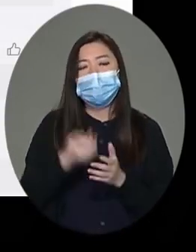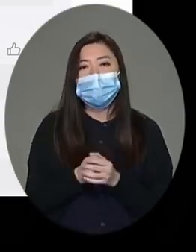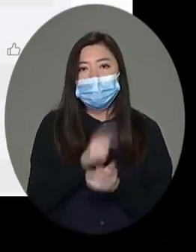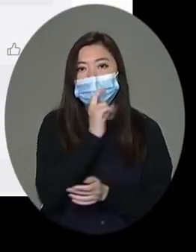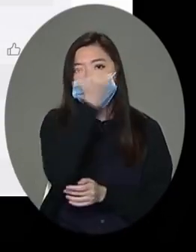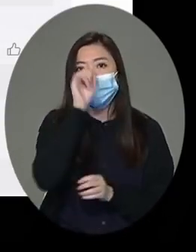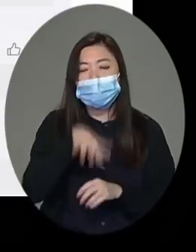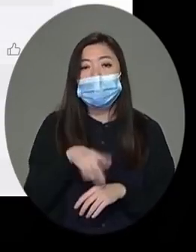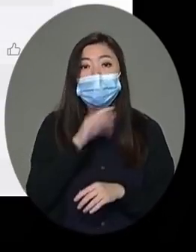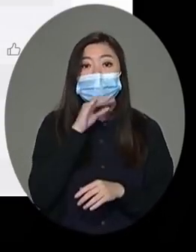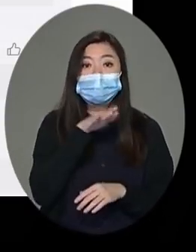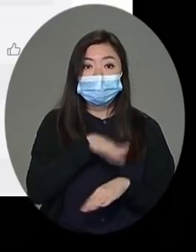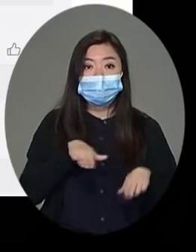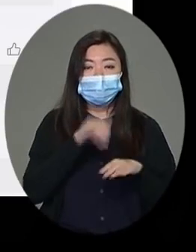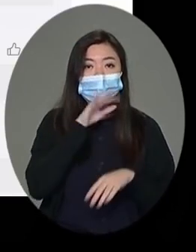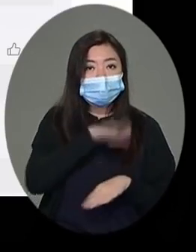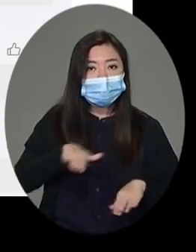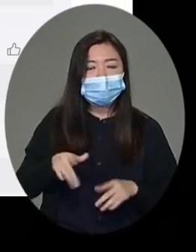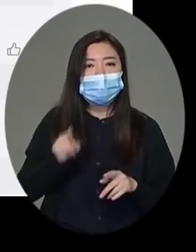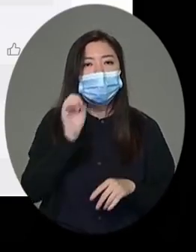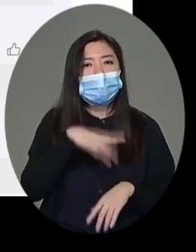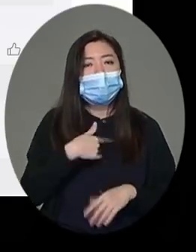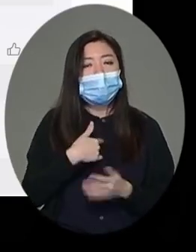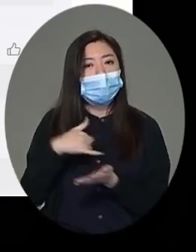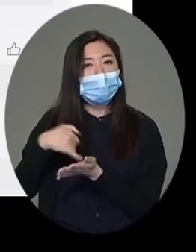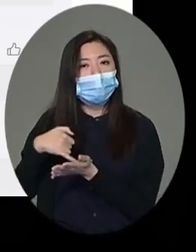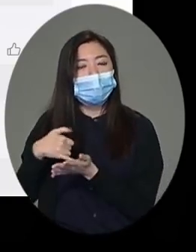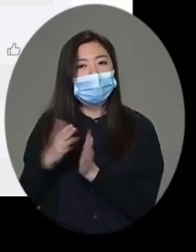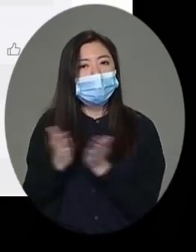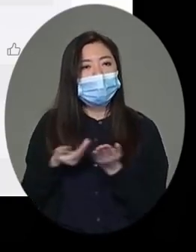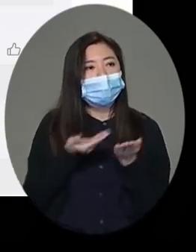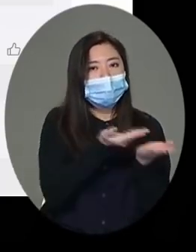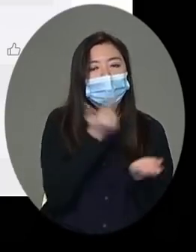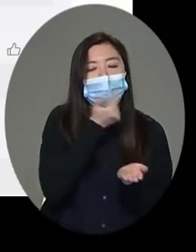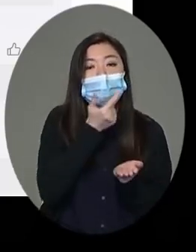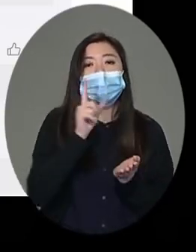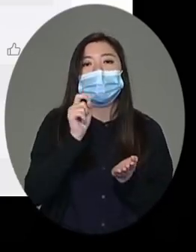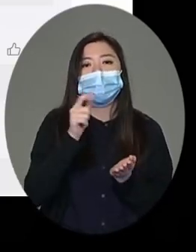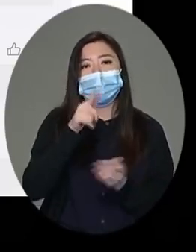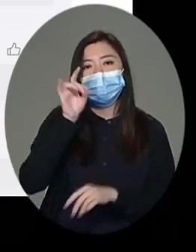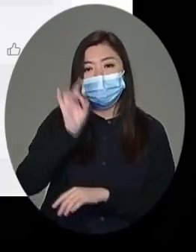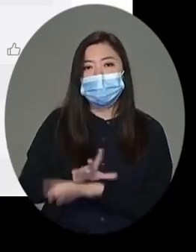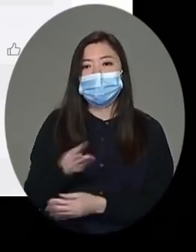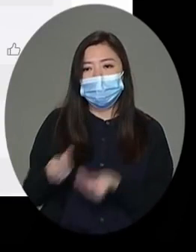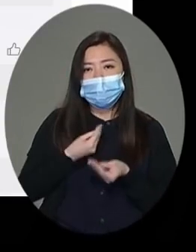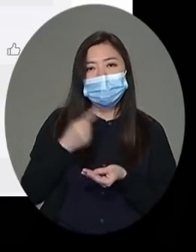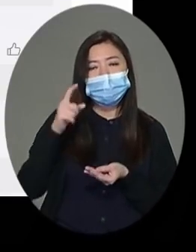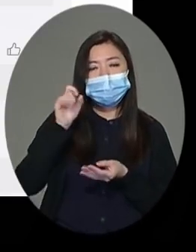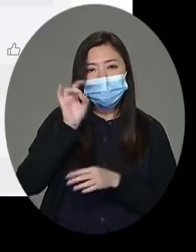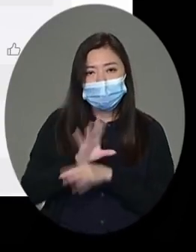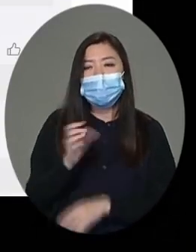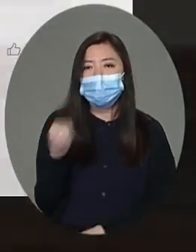亦都有人說，當你的小朋友一直不肯告訴你期末成績的時候，實際上他已經告訴你